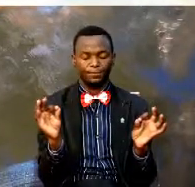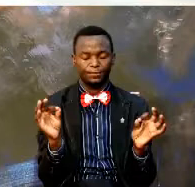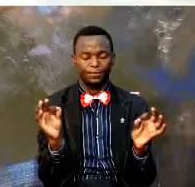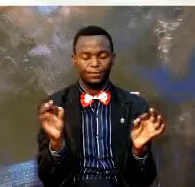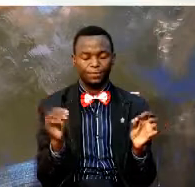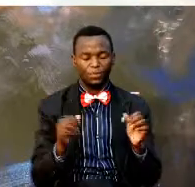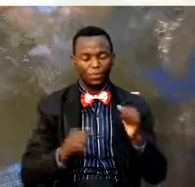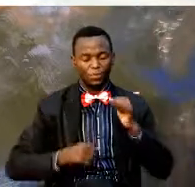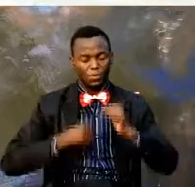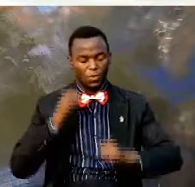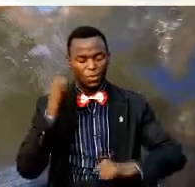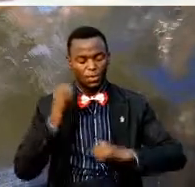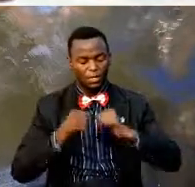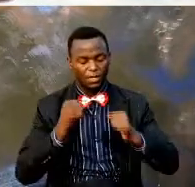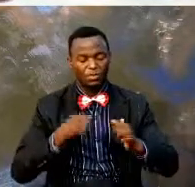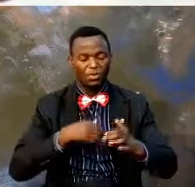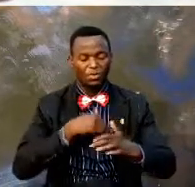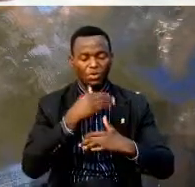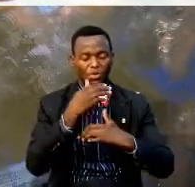tunapiga mbio kuelekea nyumbani.